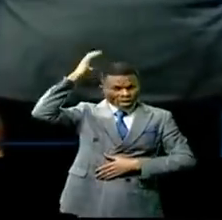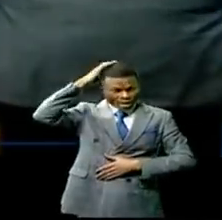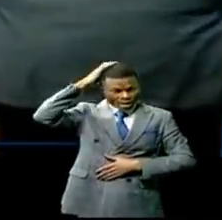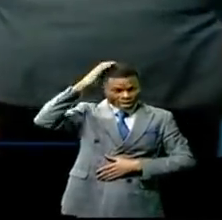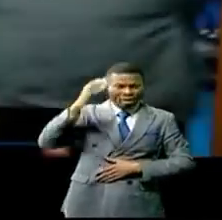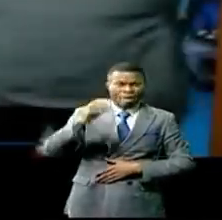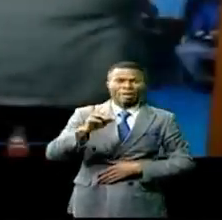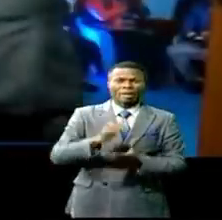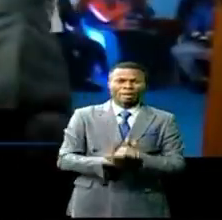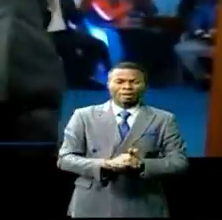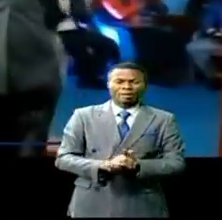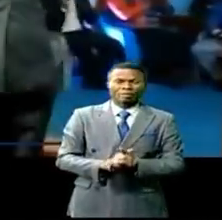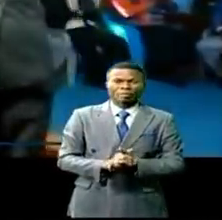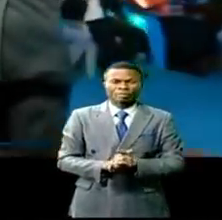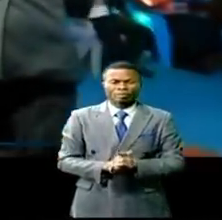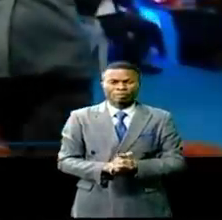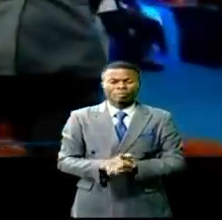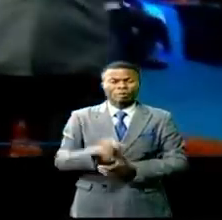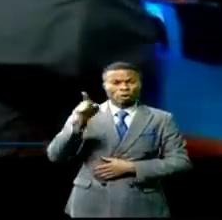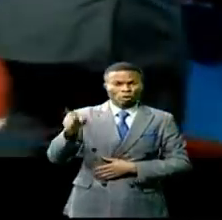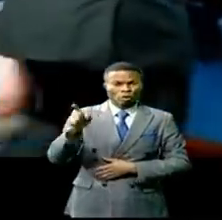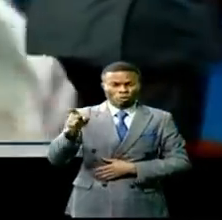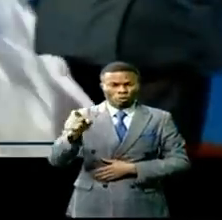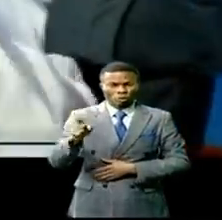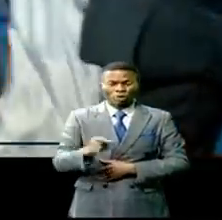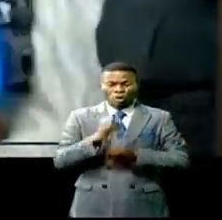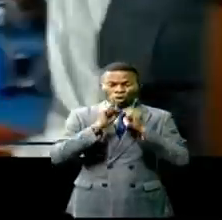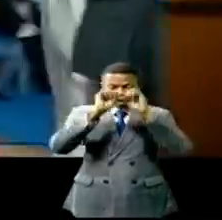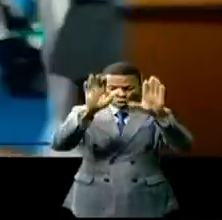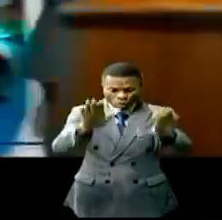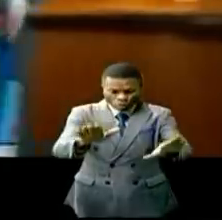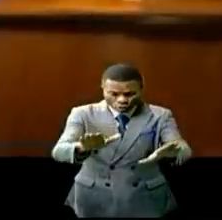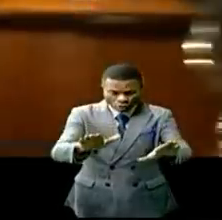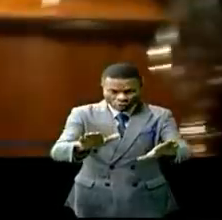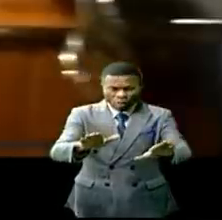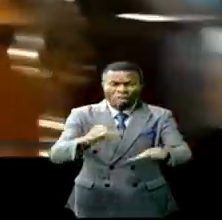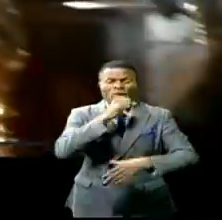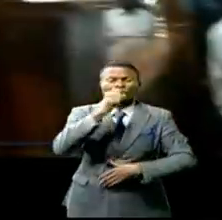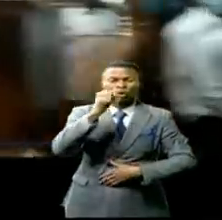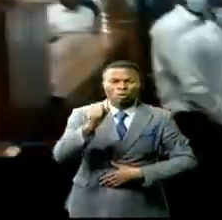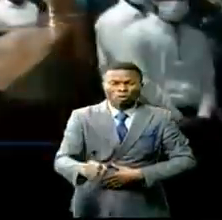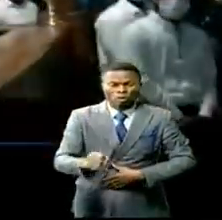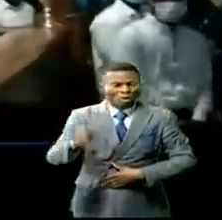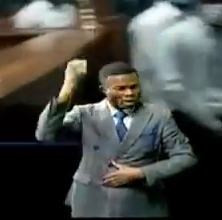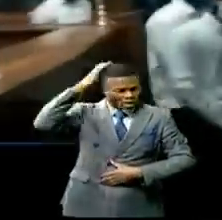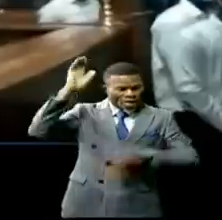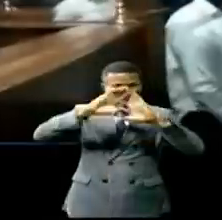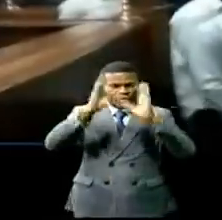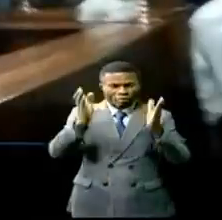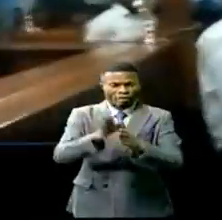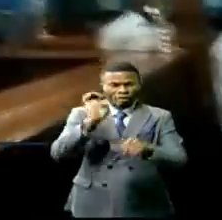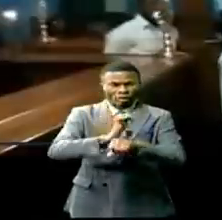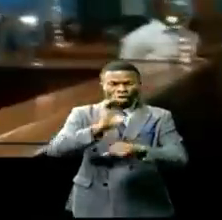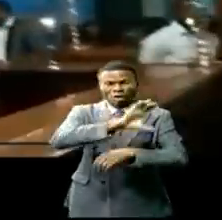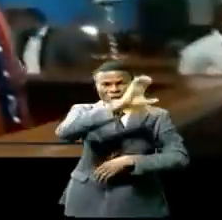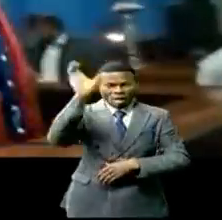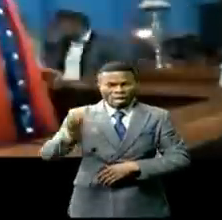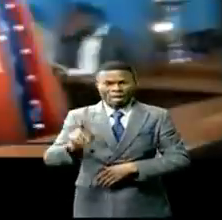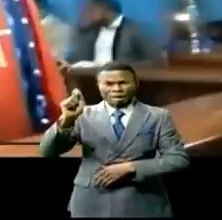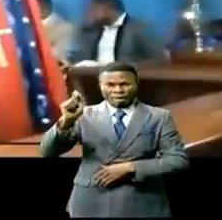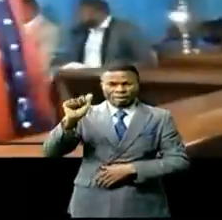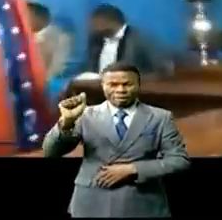gagnent zambie ce dernier a été ordonnée en qualité du doyen des évêques des églises arc-en-ciel tabernacle